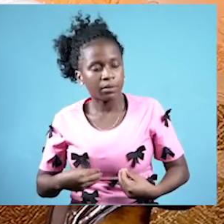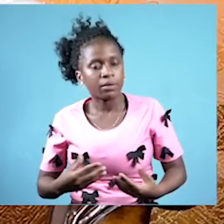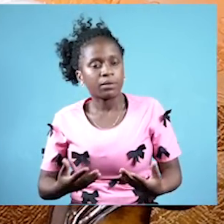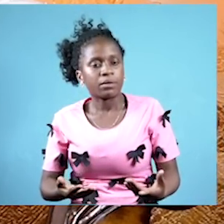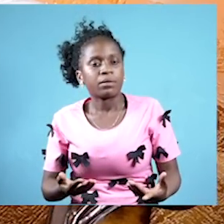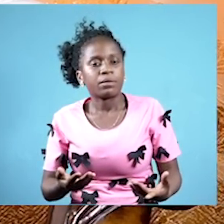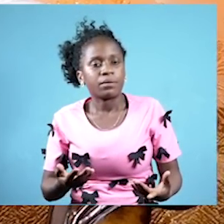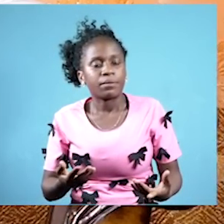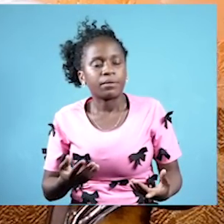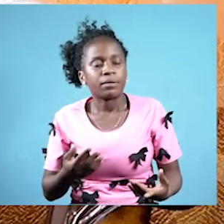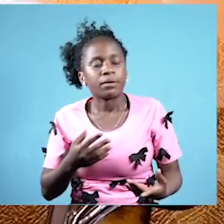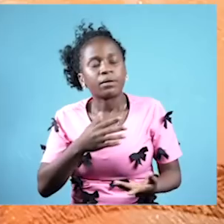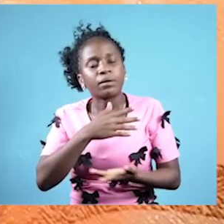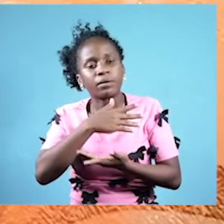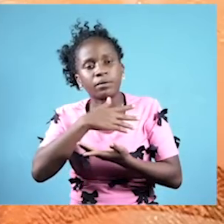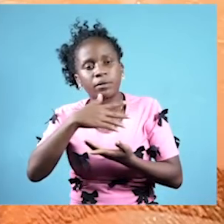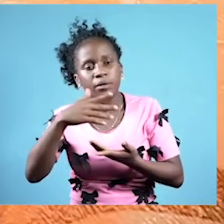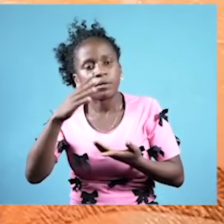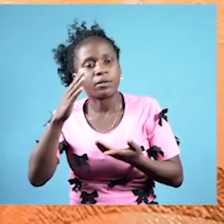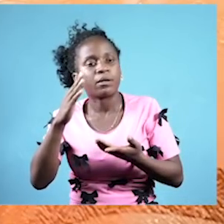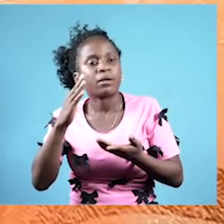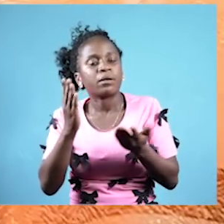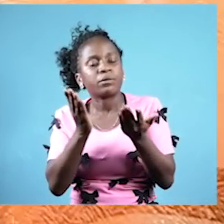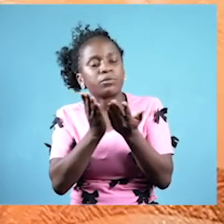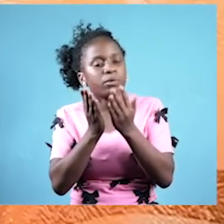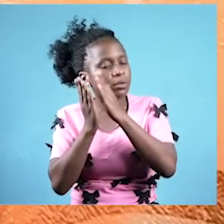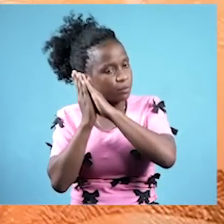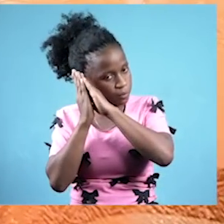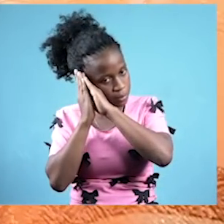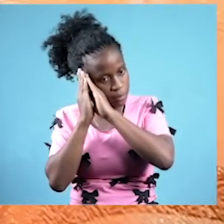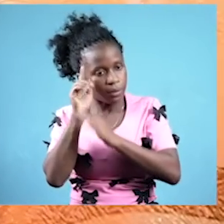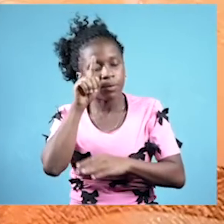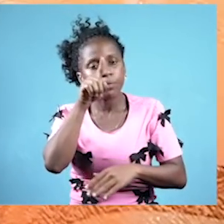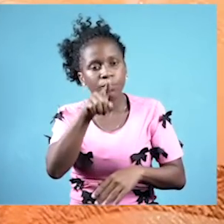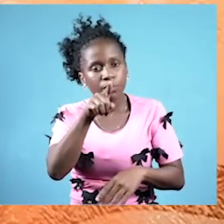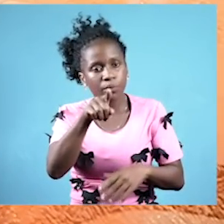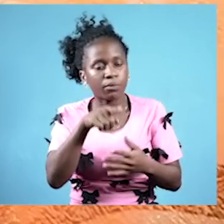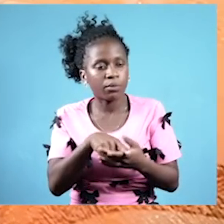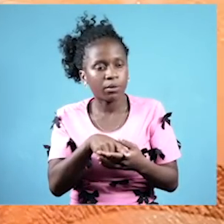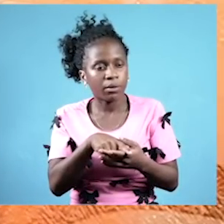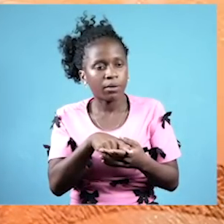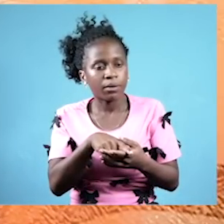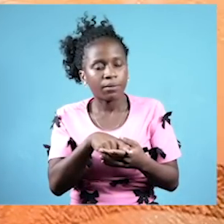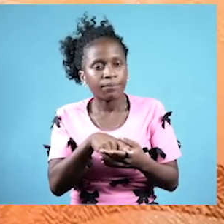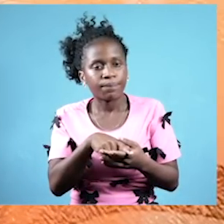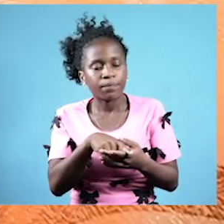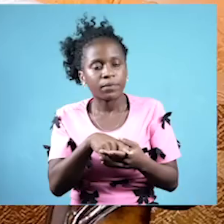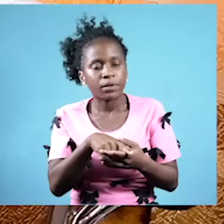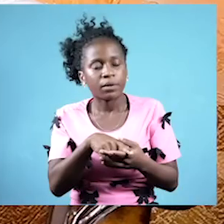second boarding school Minaki. Ada ilikuwa ni shilingi 960,